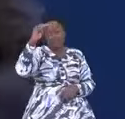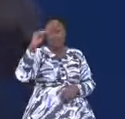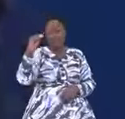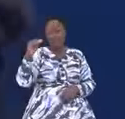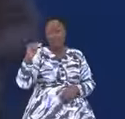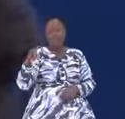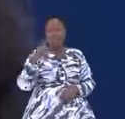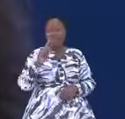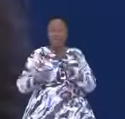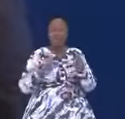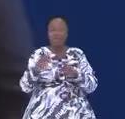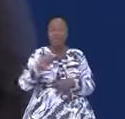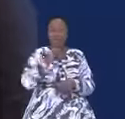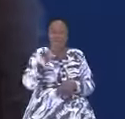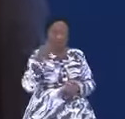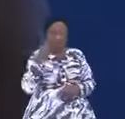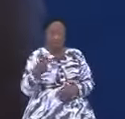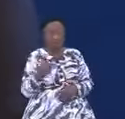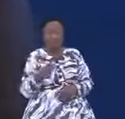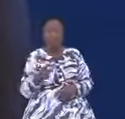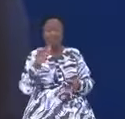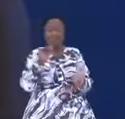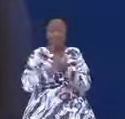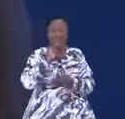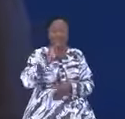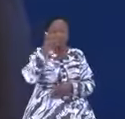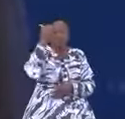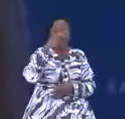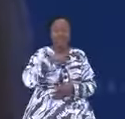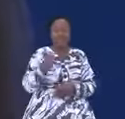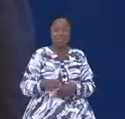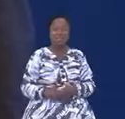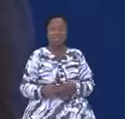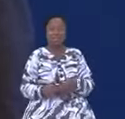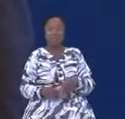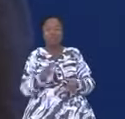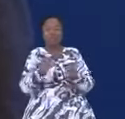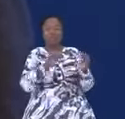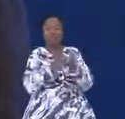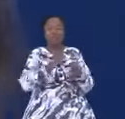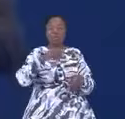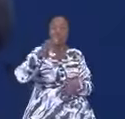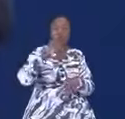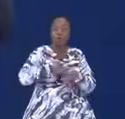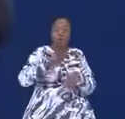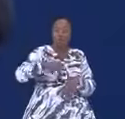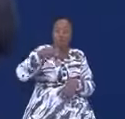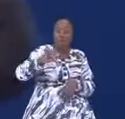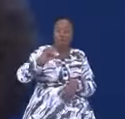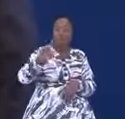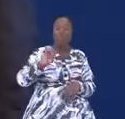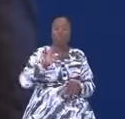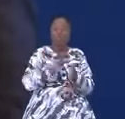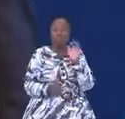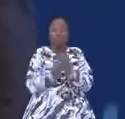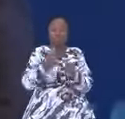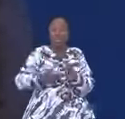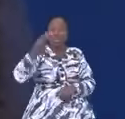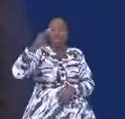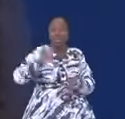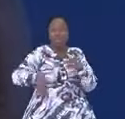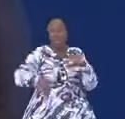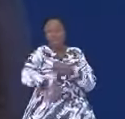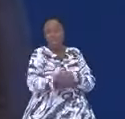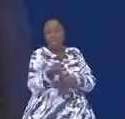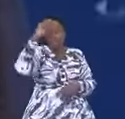pas voilà pourquoi ils ont et nous ont mis une perche plus élevé que tout homme et tout le monde